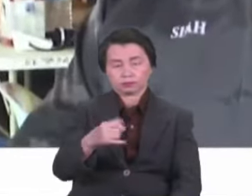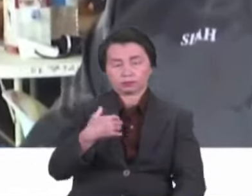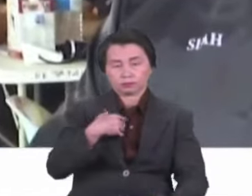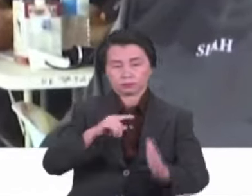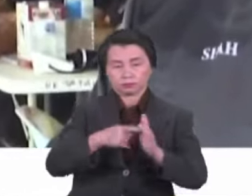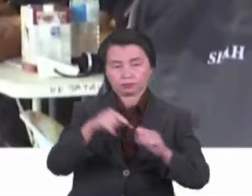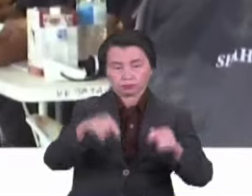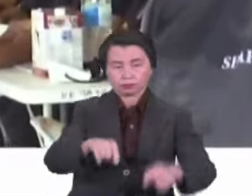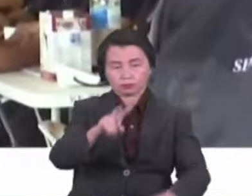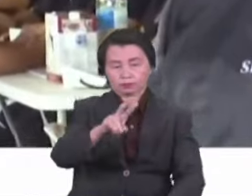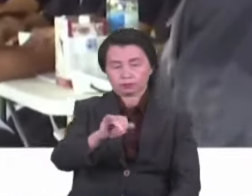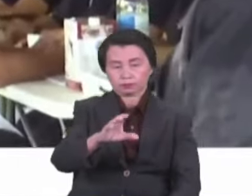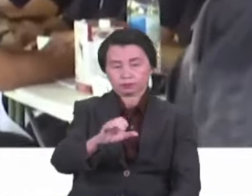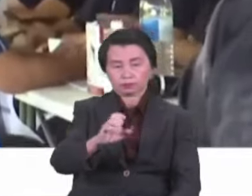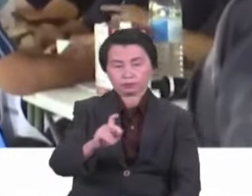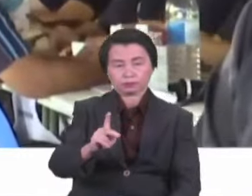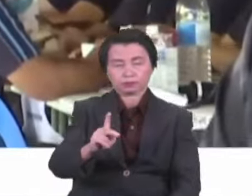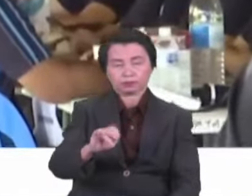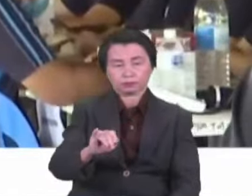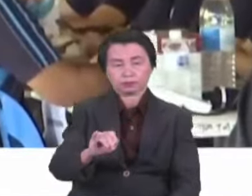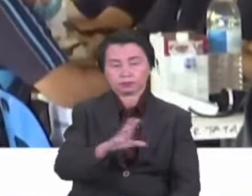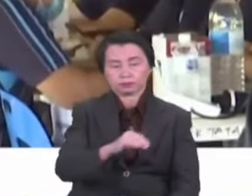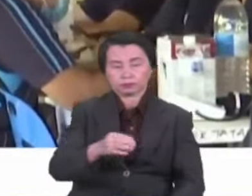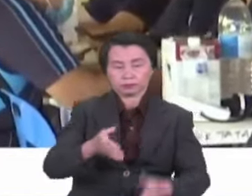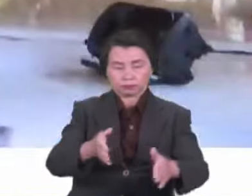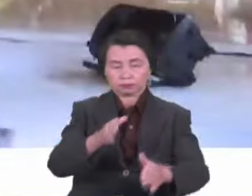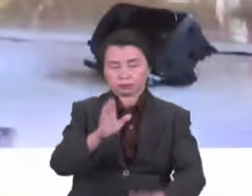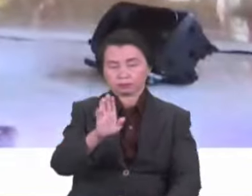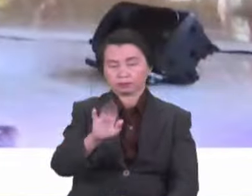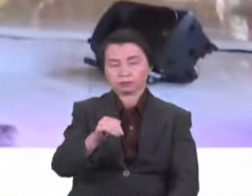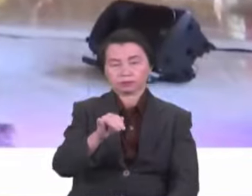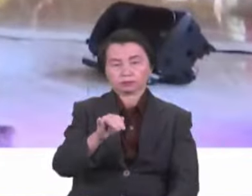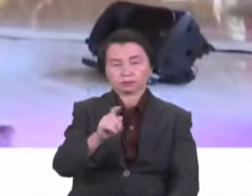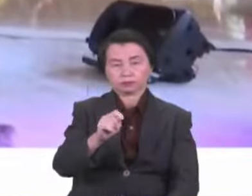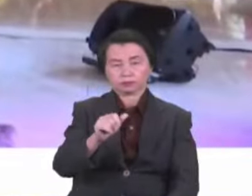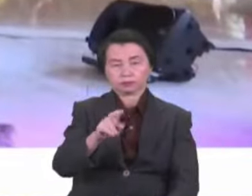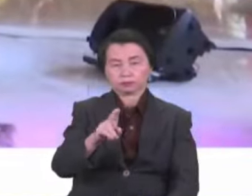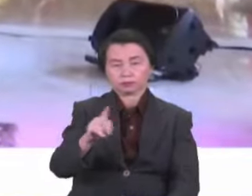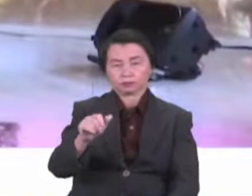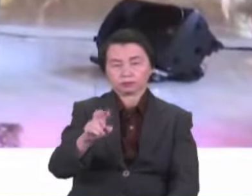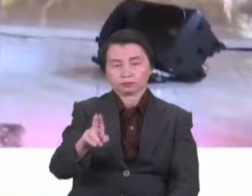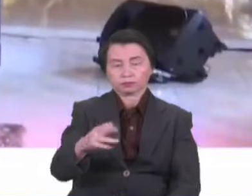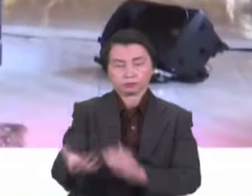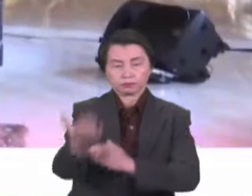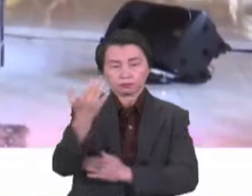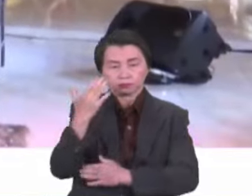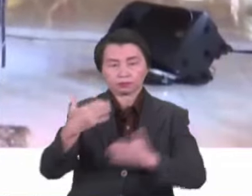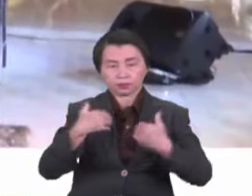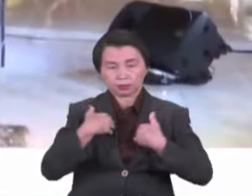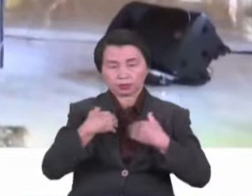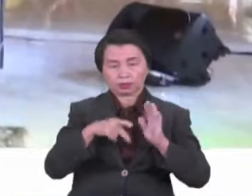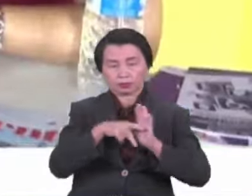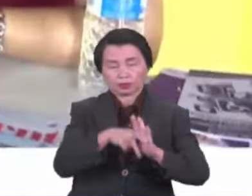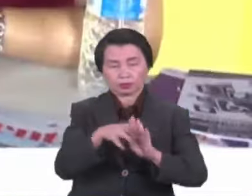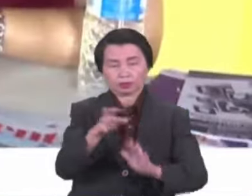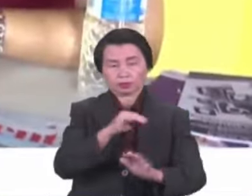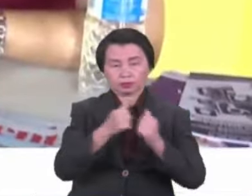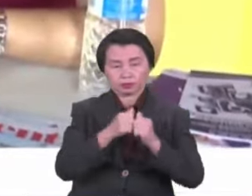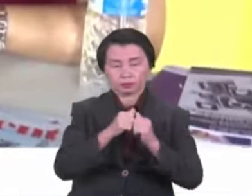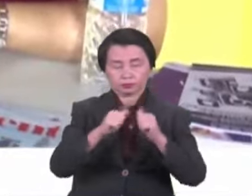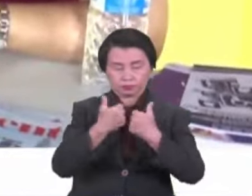Angkalom, Jalan Tatau Bintulu. Okey, pada sebelah pagi tadi kita telah pun mengadakan pameran bersama